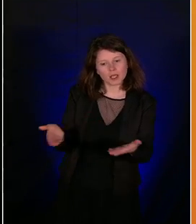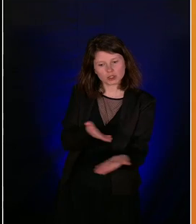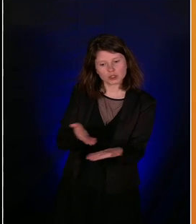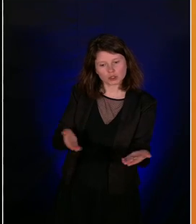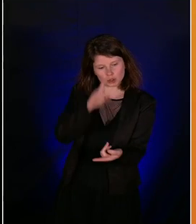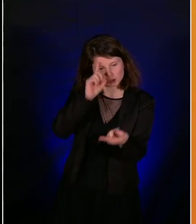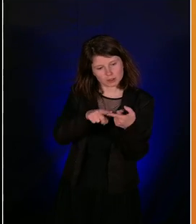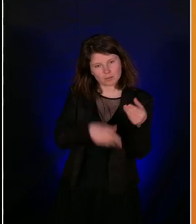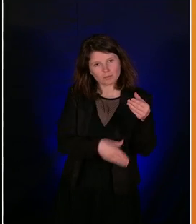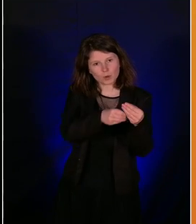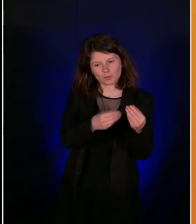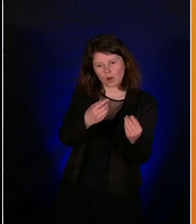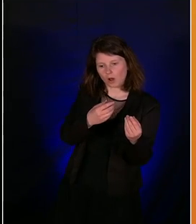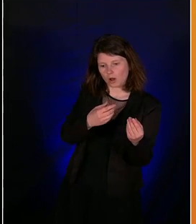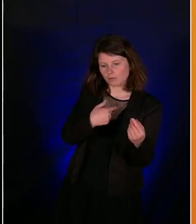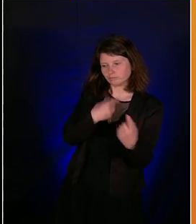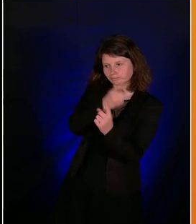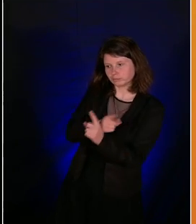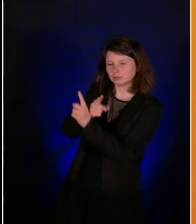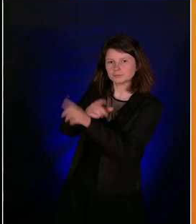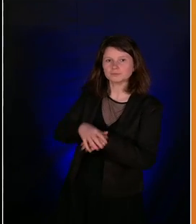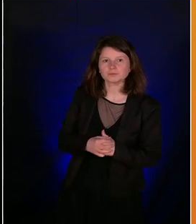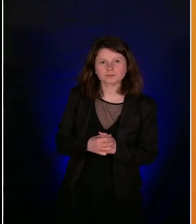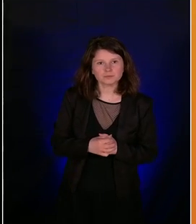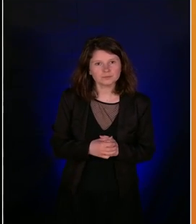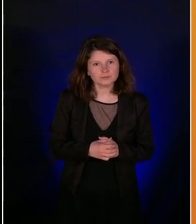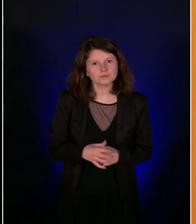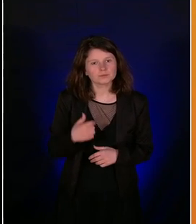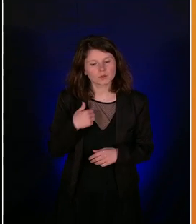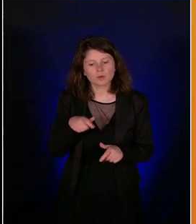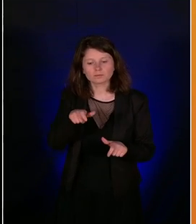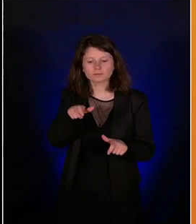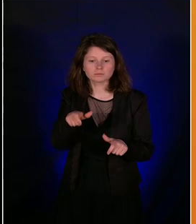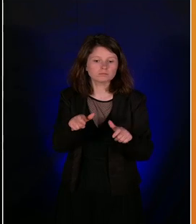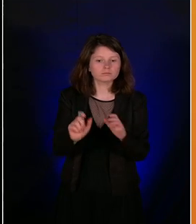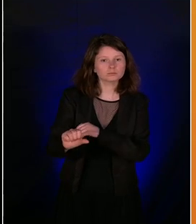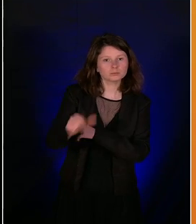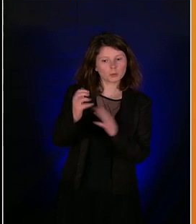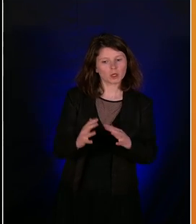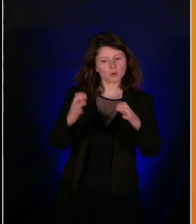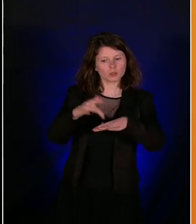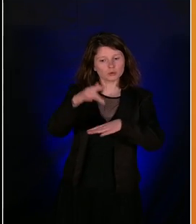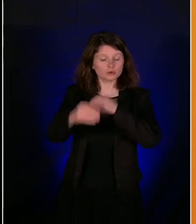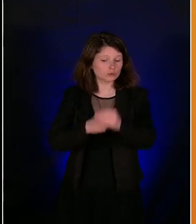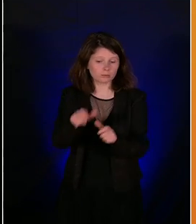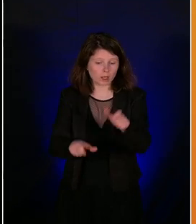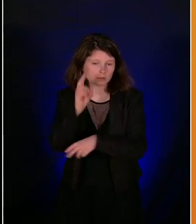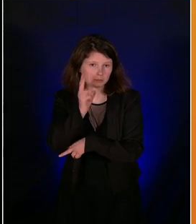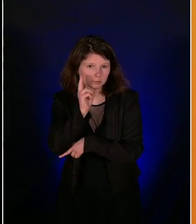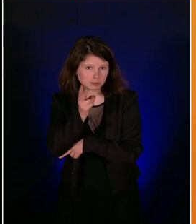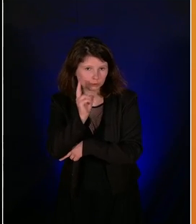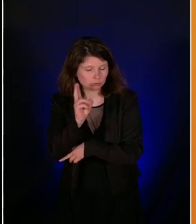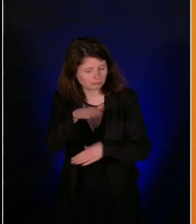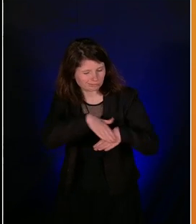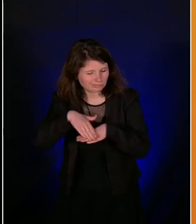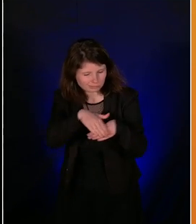amendements je rappelle aux camarades aguéri et je le dis au primo congressistes seul les amendements refusés peuvent être